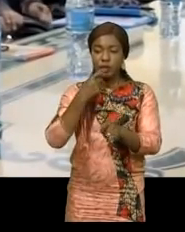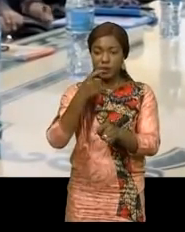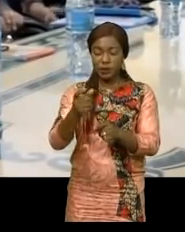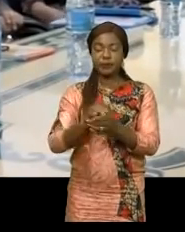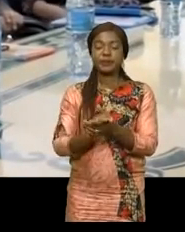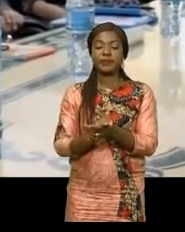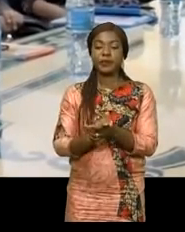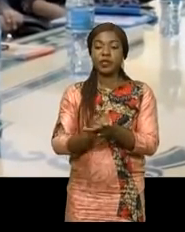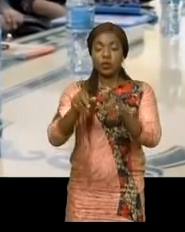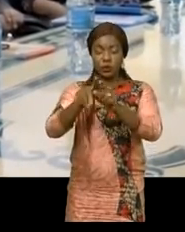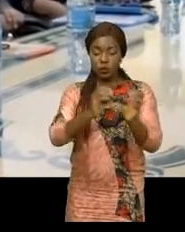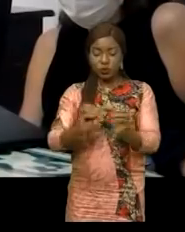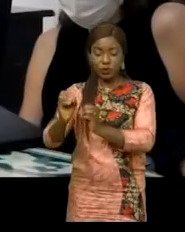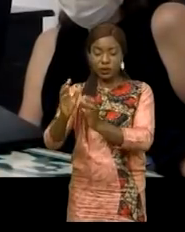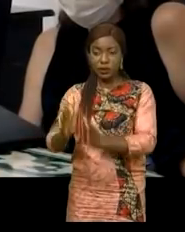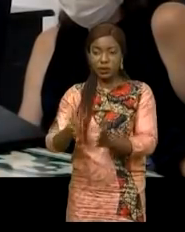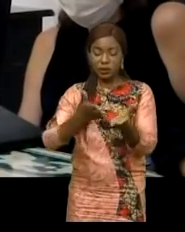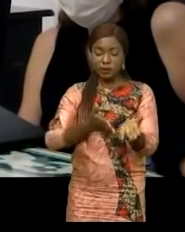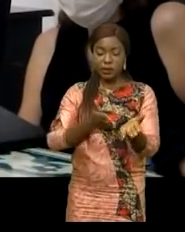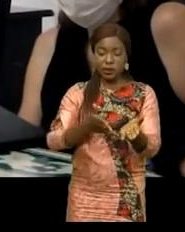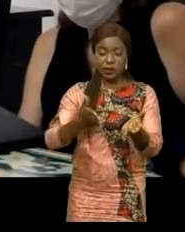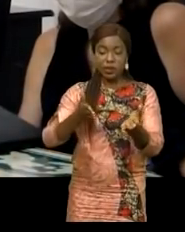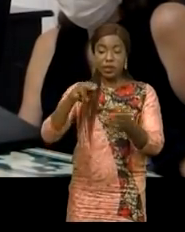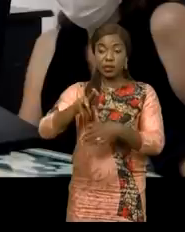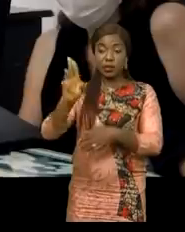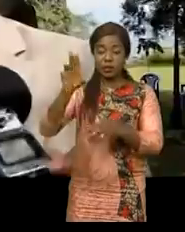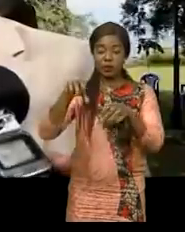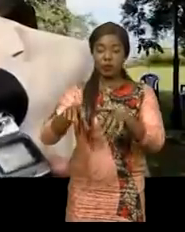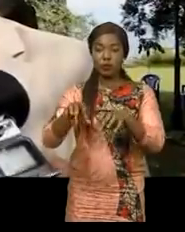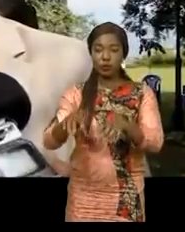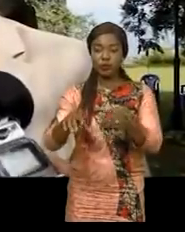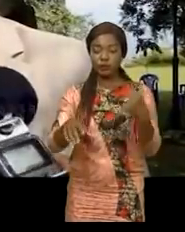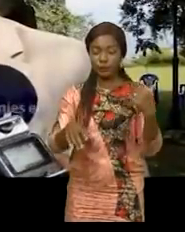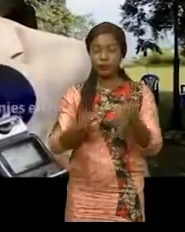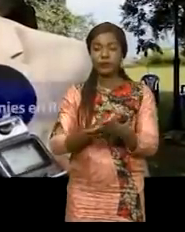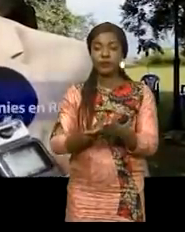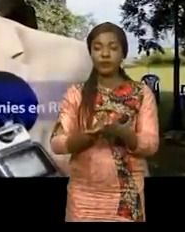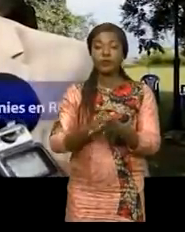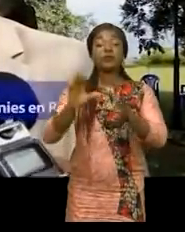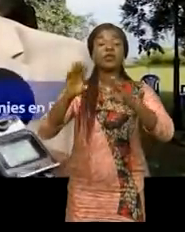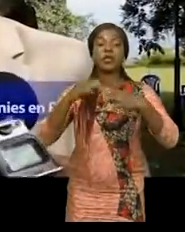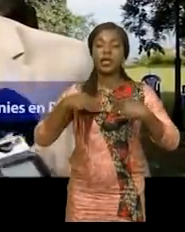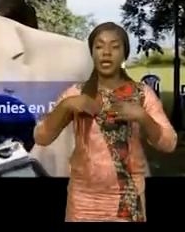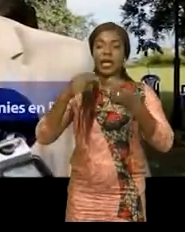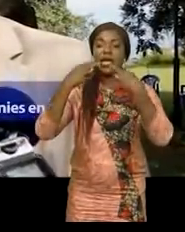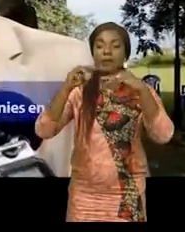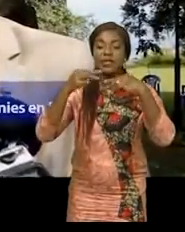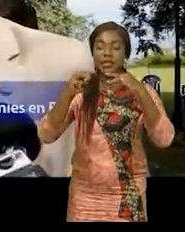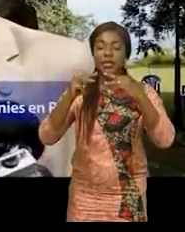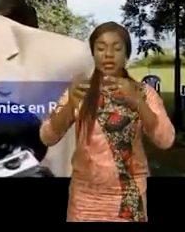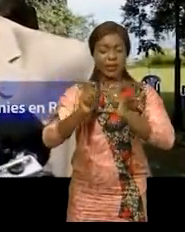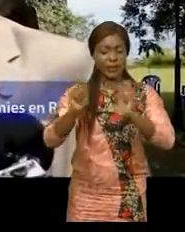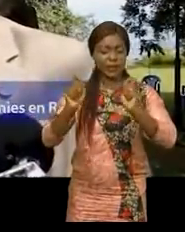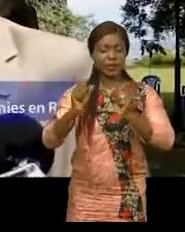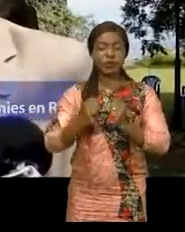villa coordonnateur humanitaire adjoint des nations unies en rdc on a reçu un message très fort de soutien